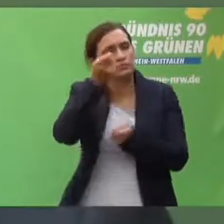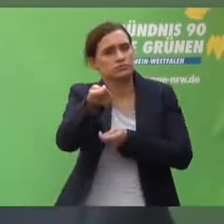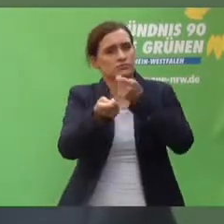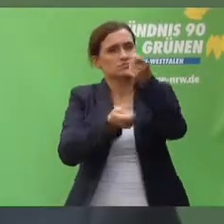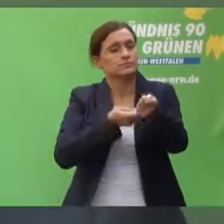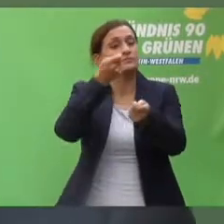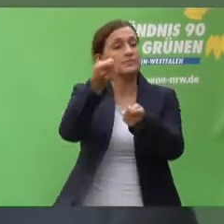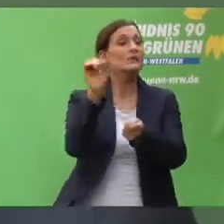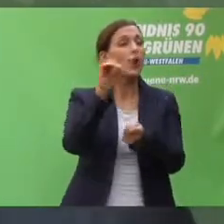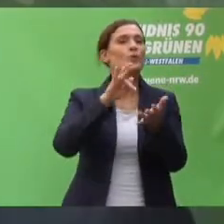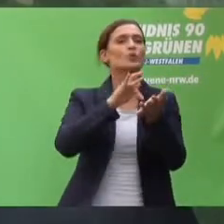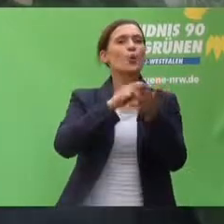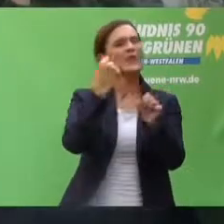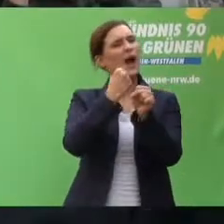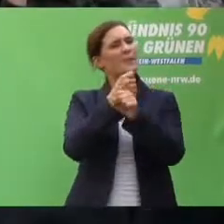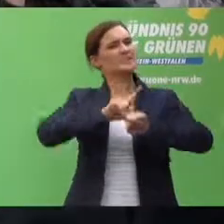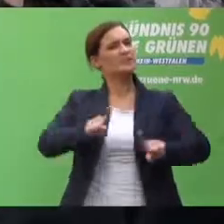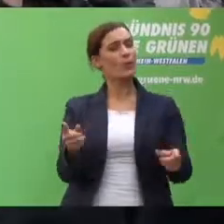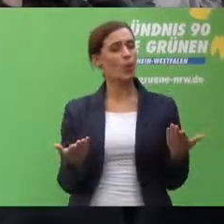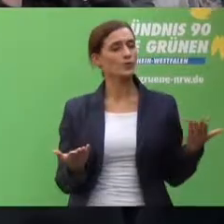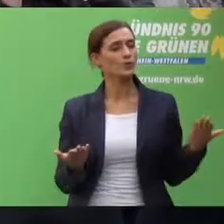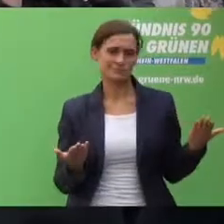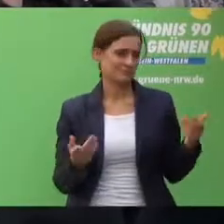wenn sie Arbeitsplätze haben. Wir wollen, dass das wegkommt.